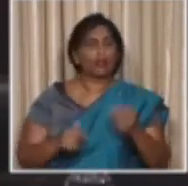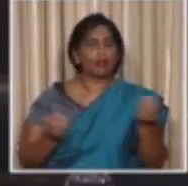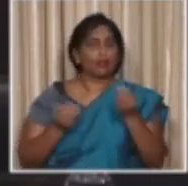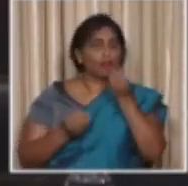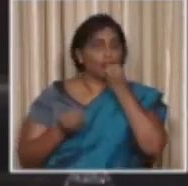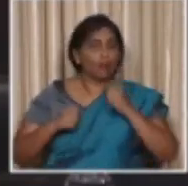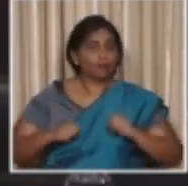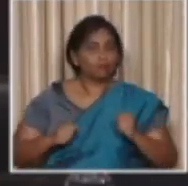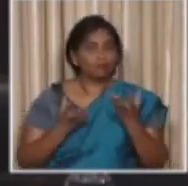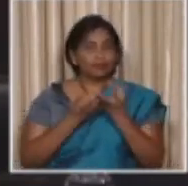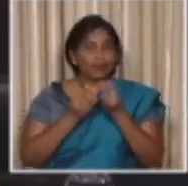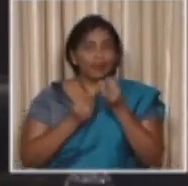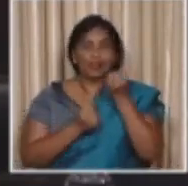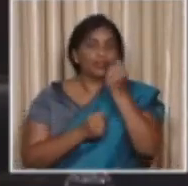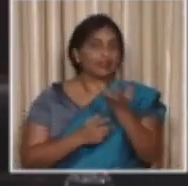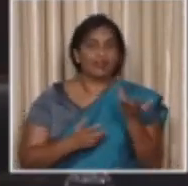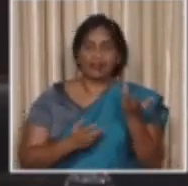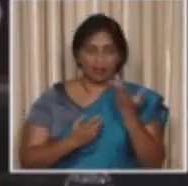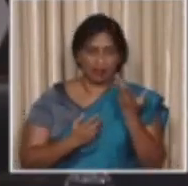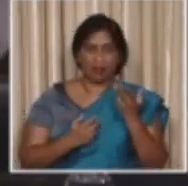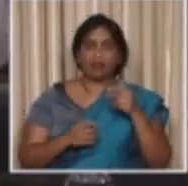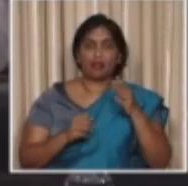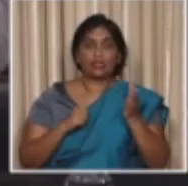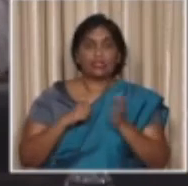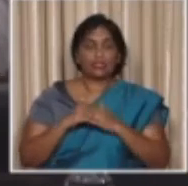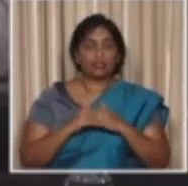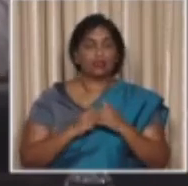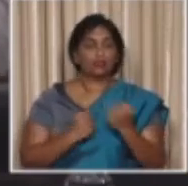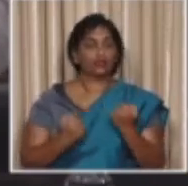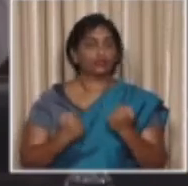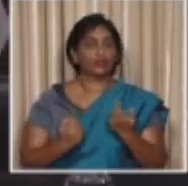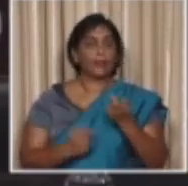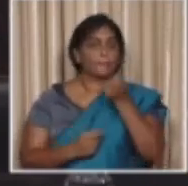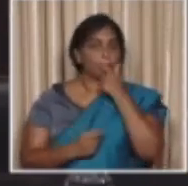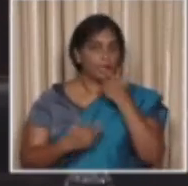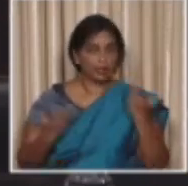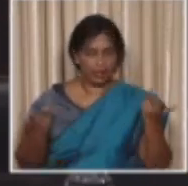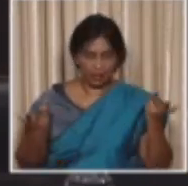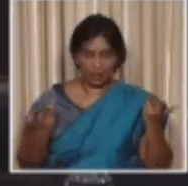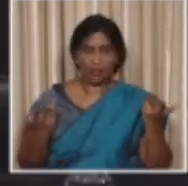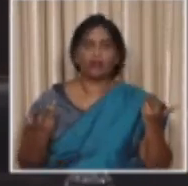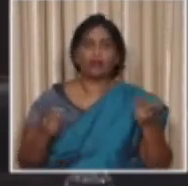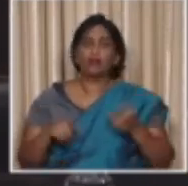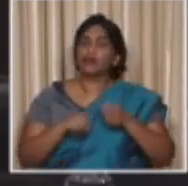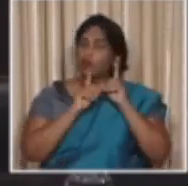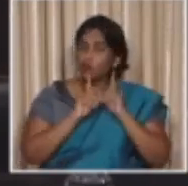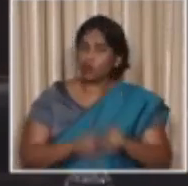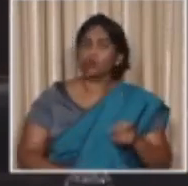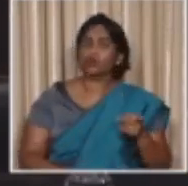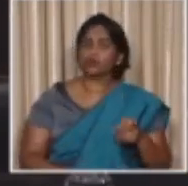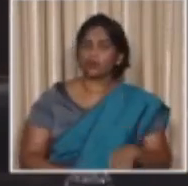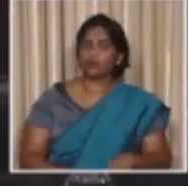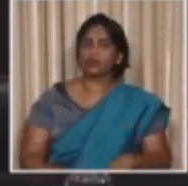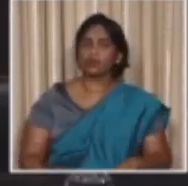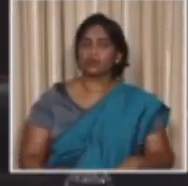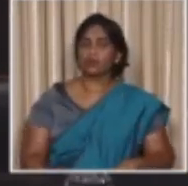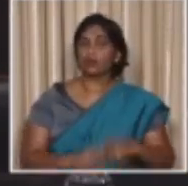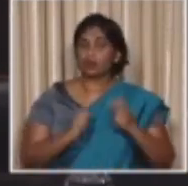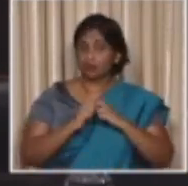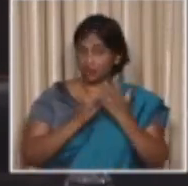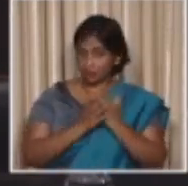දෙන්නේ නැහැ. එතකොට යකඩ උණතාවේ ඇති වෙලා යකඩ පෙත්ත නැහැ. ඉතින් මේක විසඳන්න